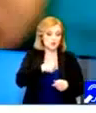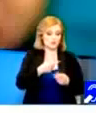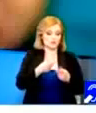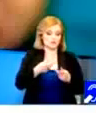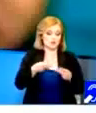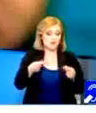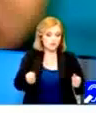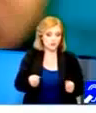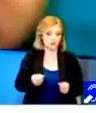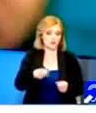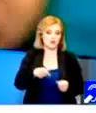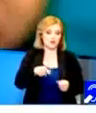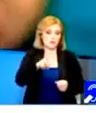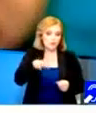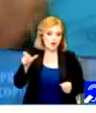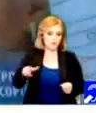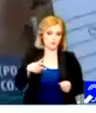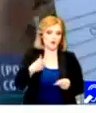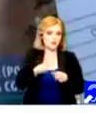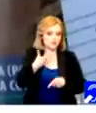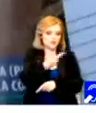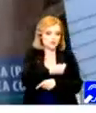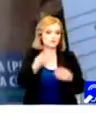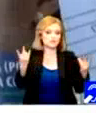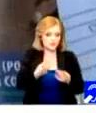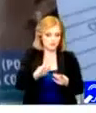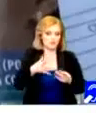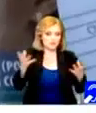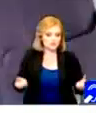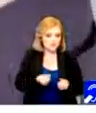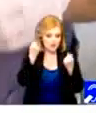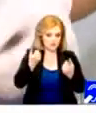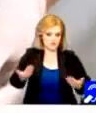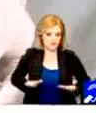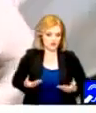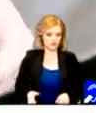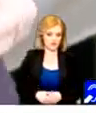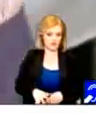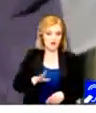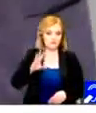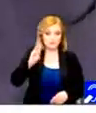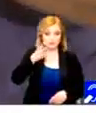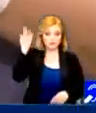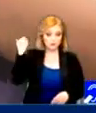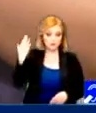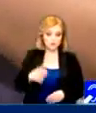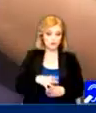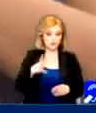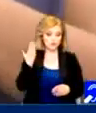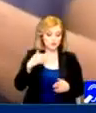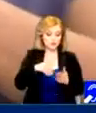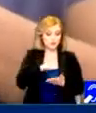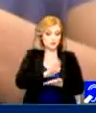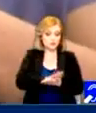că vaccinul salvează viețile. De la debutul epidemiei, în urmă cu 3 ani, în România s-au înregistrat peste 16.000